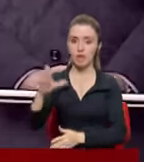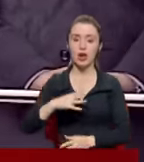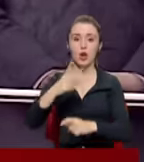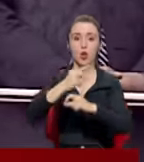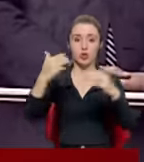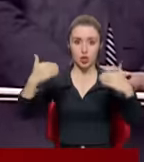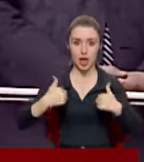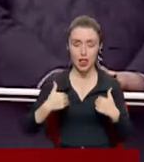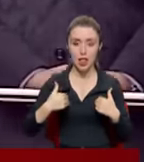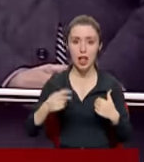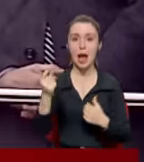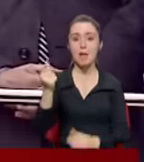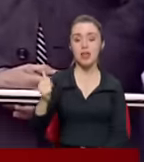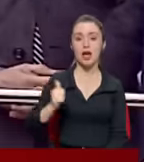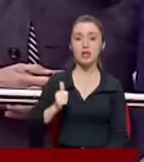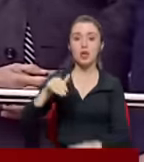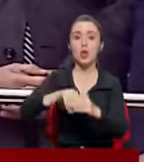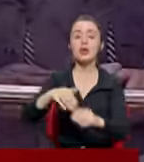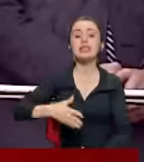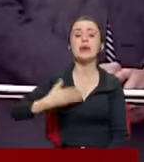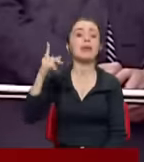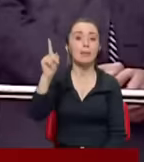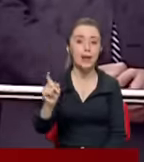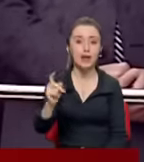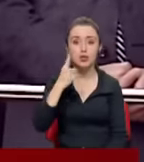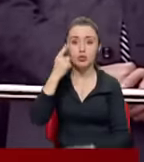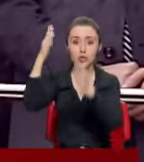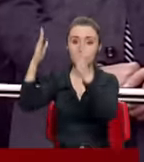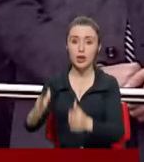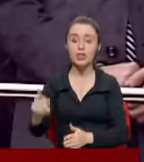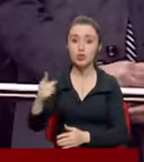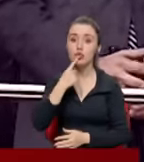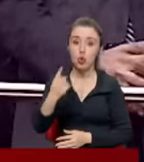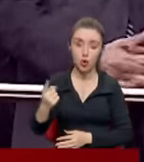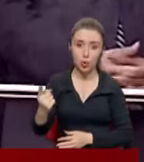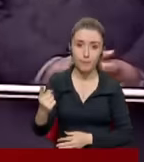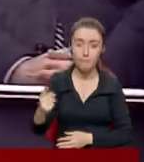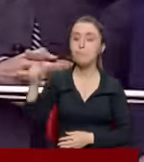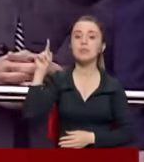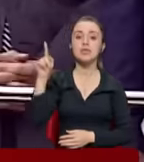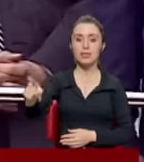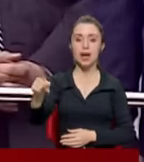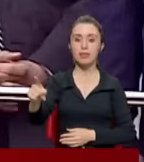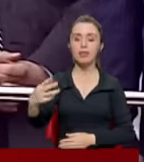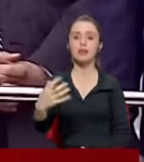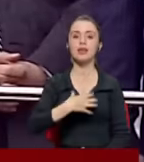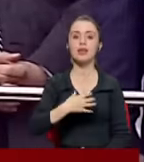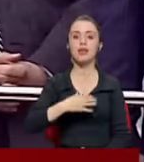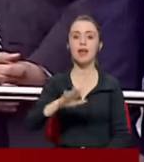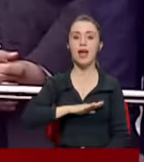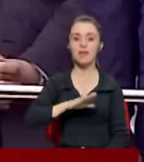Özel bedelliden oy istemedi mi Erdoğan'a şunu söylüyorum sen kendi